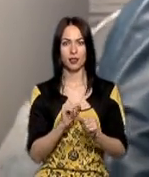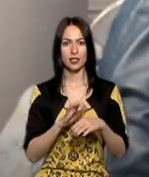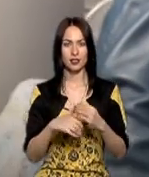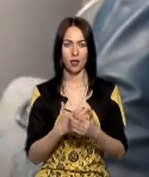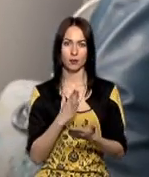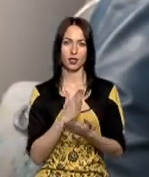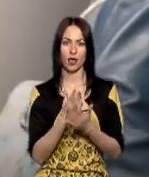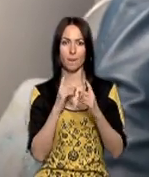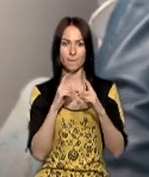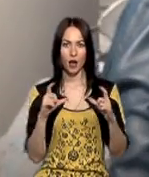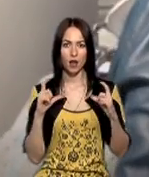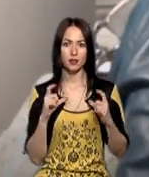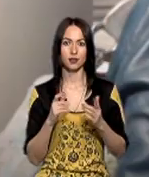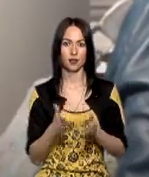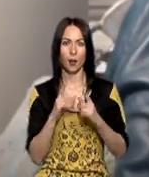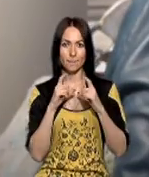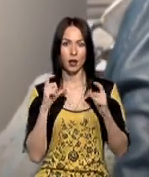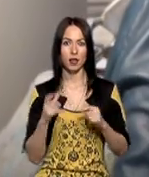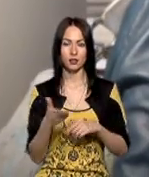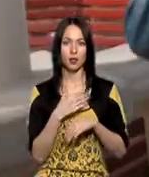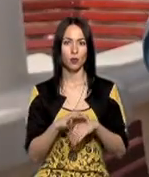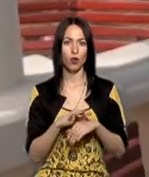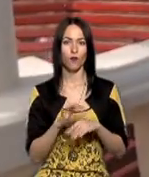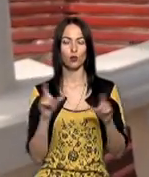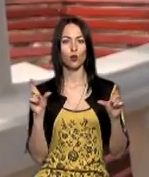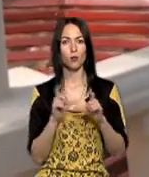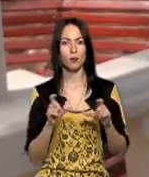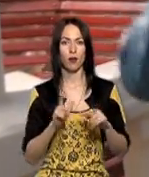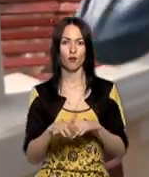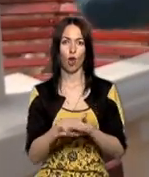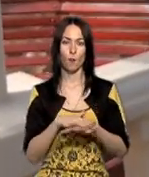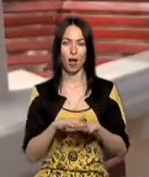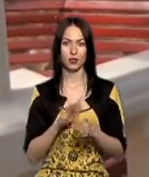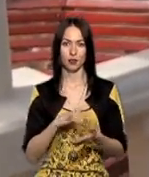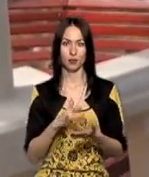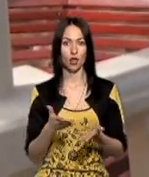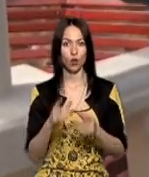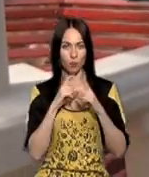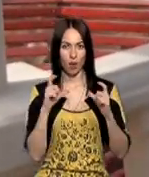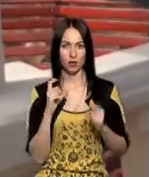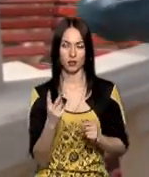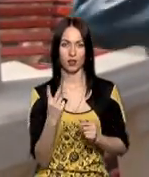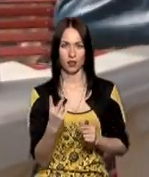Є антисептик, є маски. Маски ми носимо у супермаркетах, у громадських місцях. Ось маски 2.